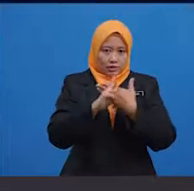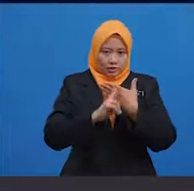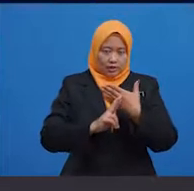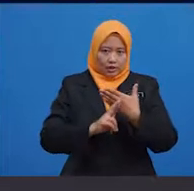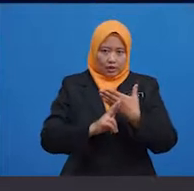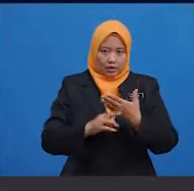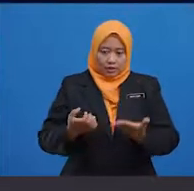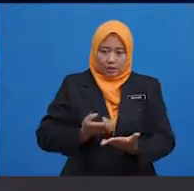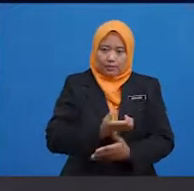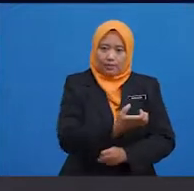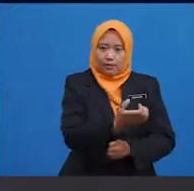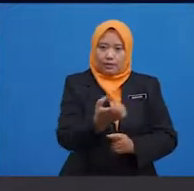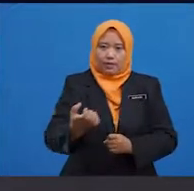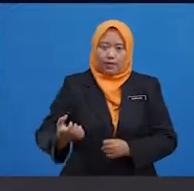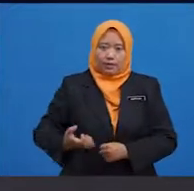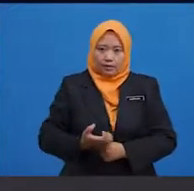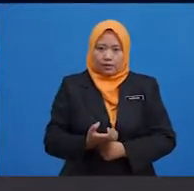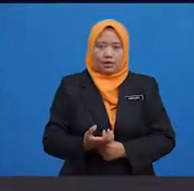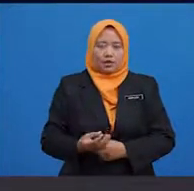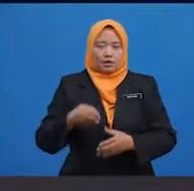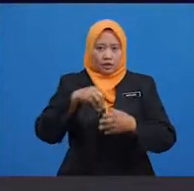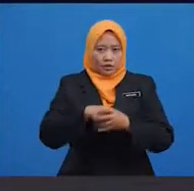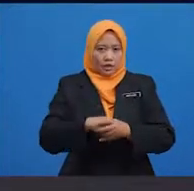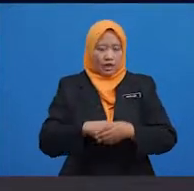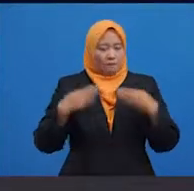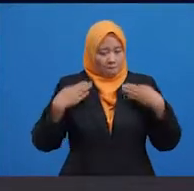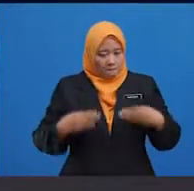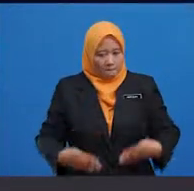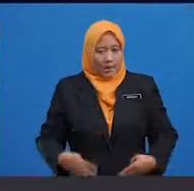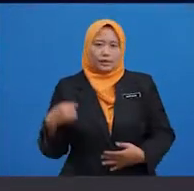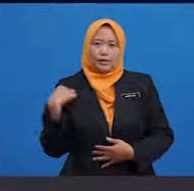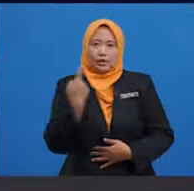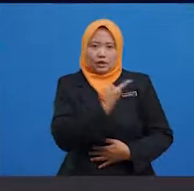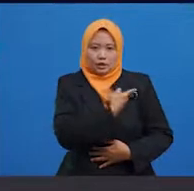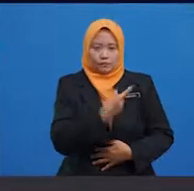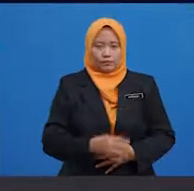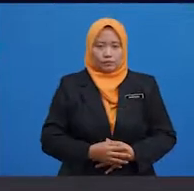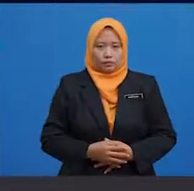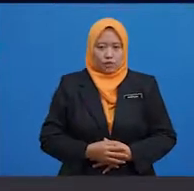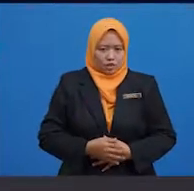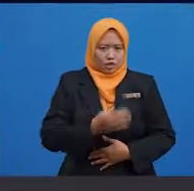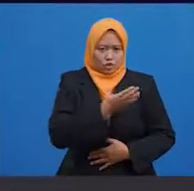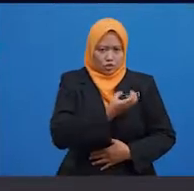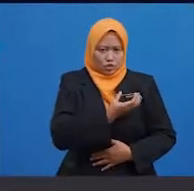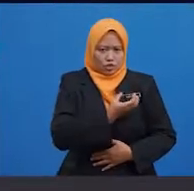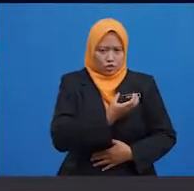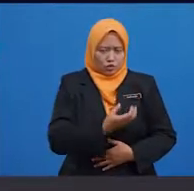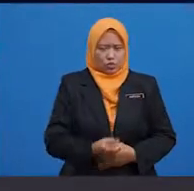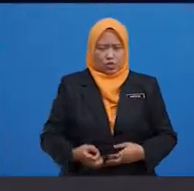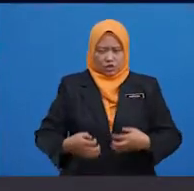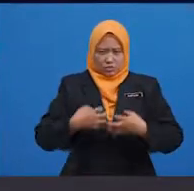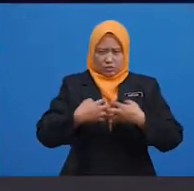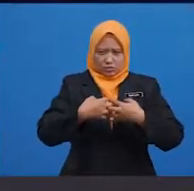Jantung merupakan enjin utama dalam sistem ini, mengepam darah ke seluruh anggota